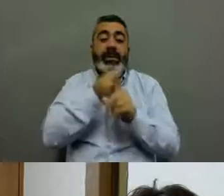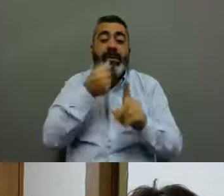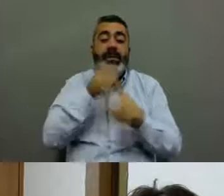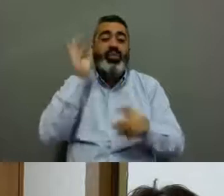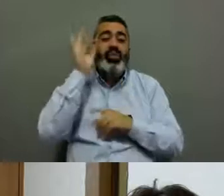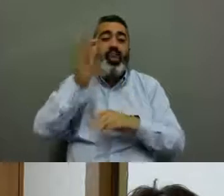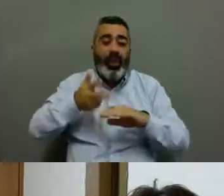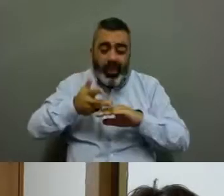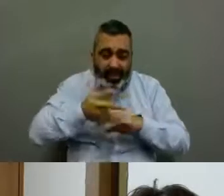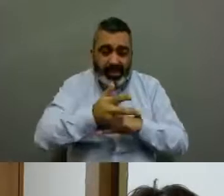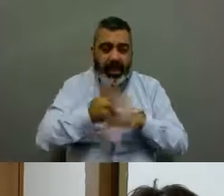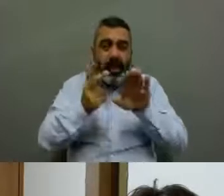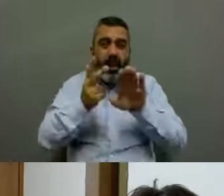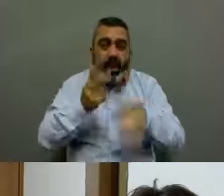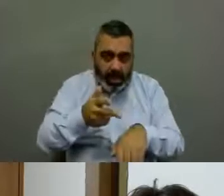ράμπα που είναι κλεισμένη.